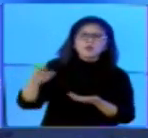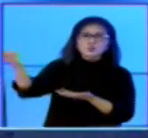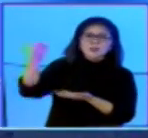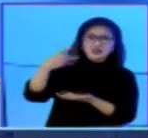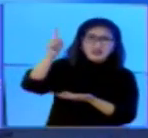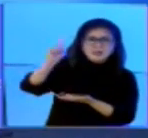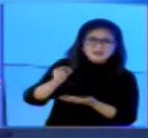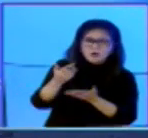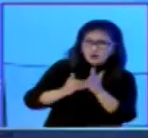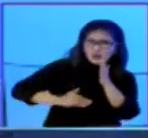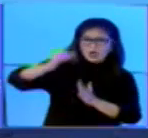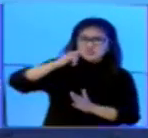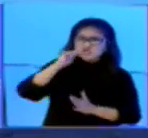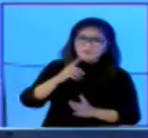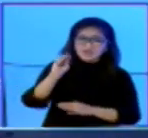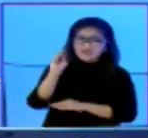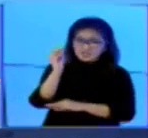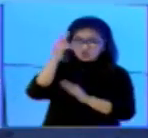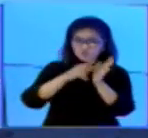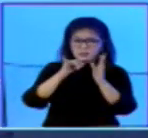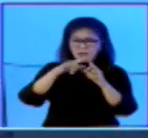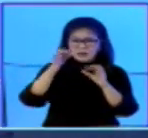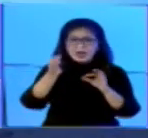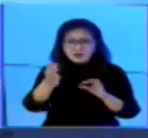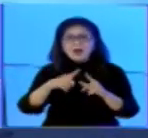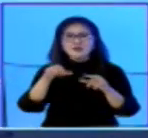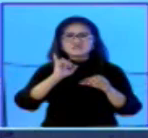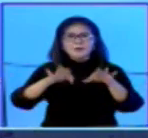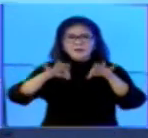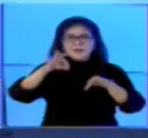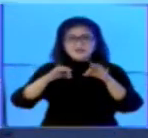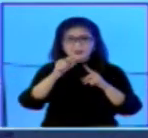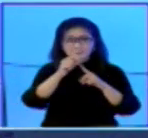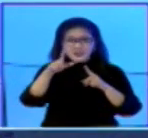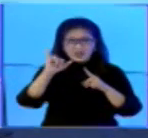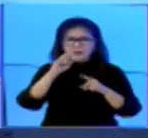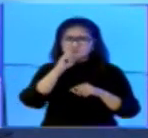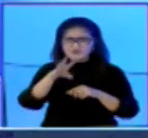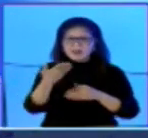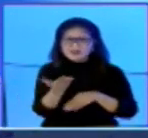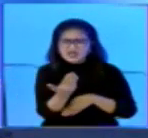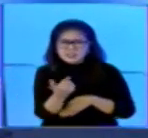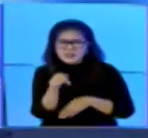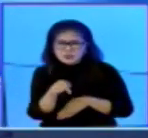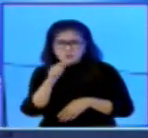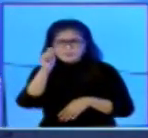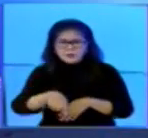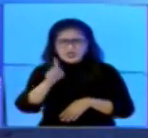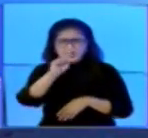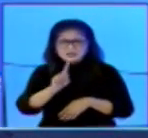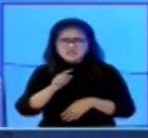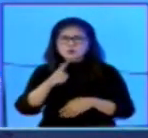drastis, Direktur Niaga dan Manajemen Pelanggan PLN Bob Saril menyatakan tagihan tersebut murni dari pemakaian listrik